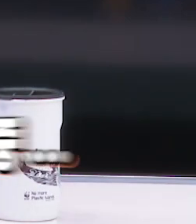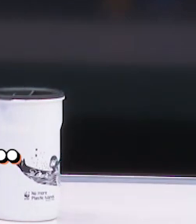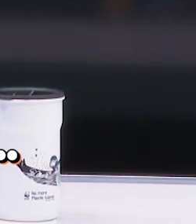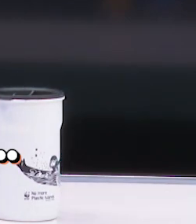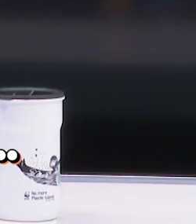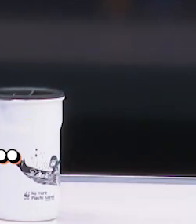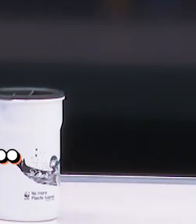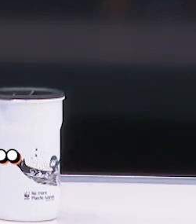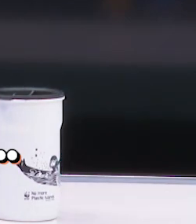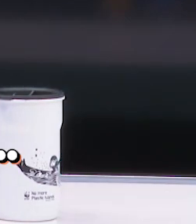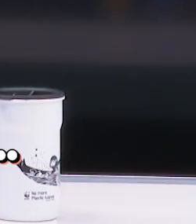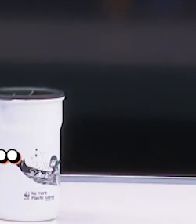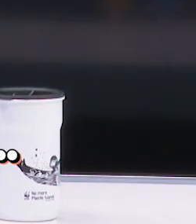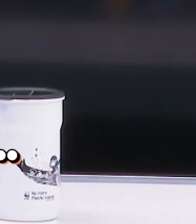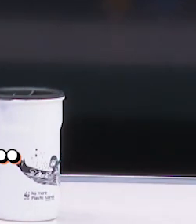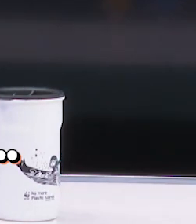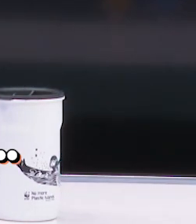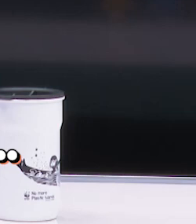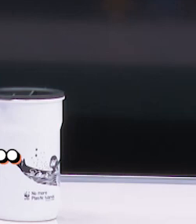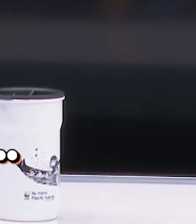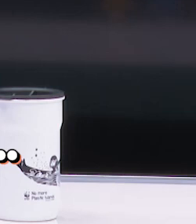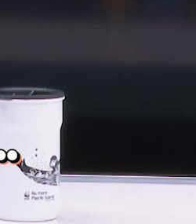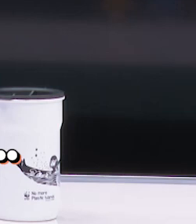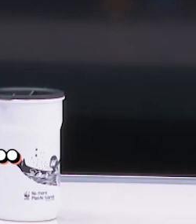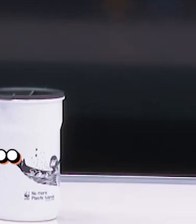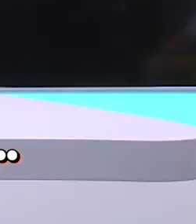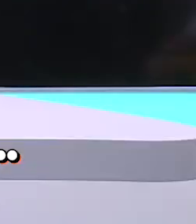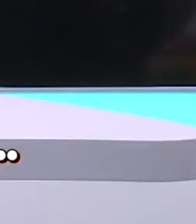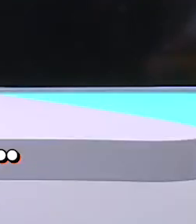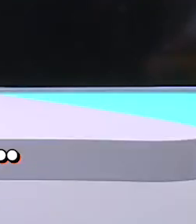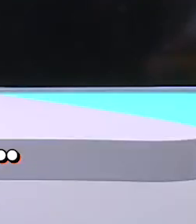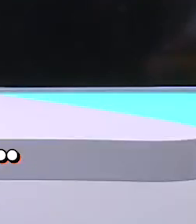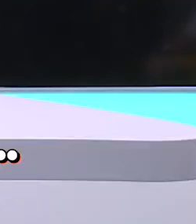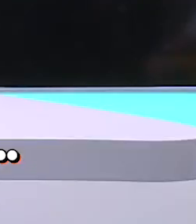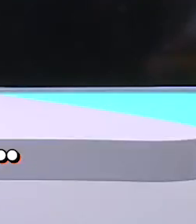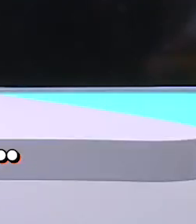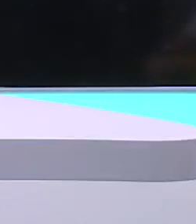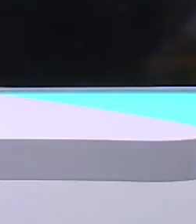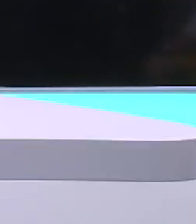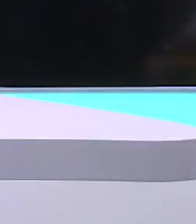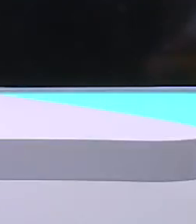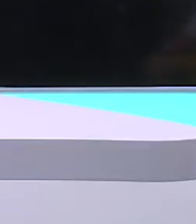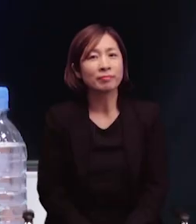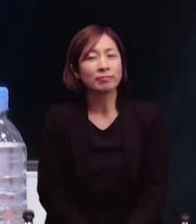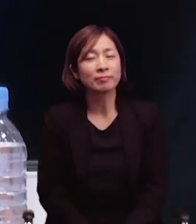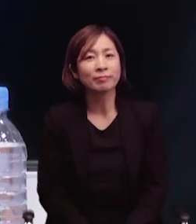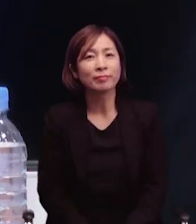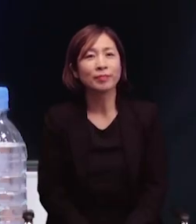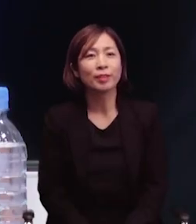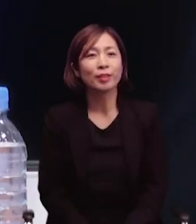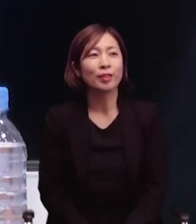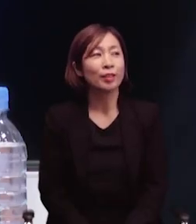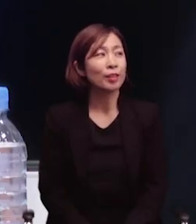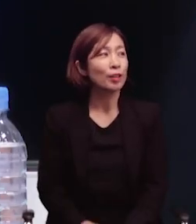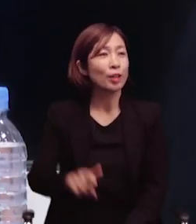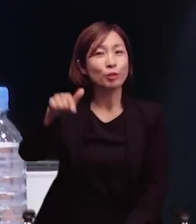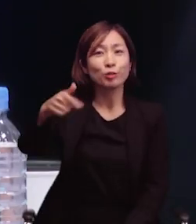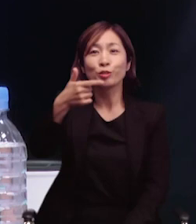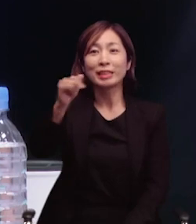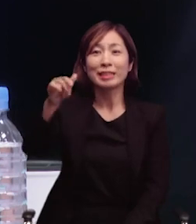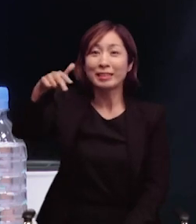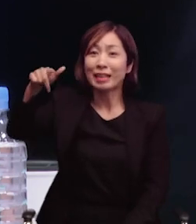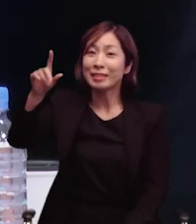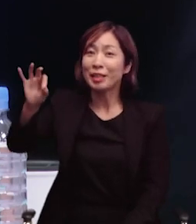점심을 조물주 마실 께요 음 아 네 군이 짱 님이 보내